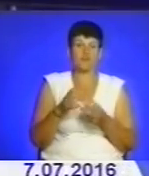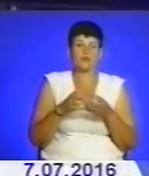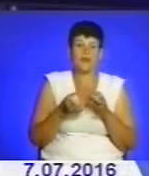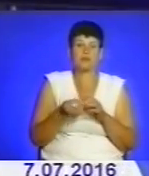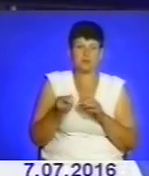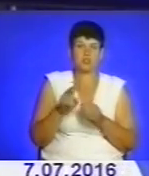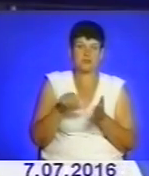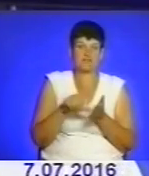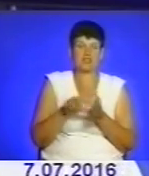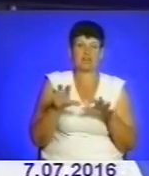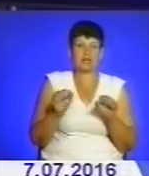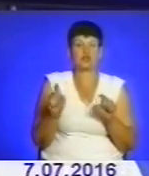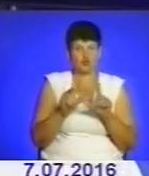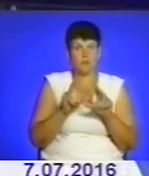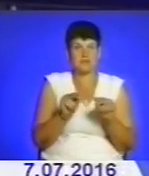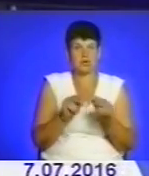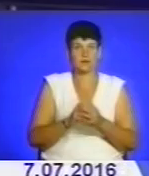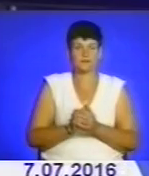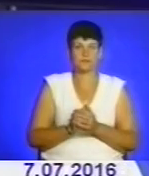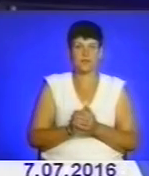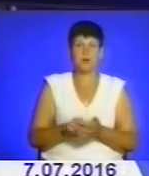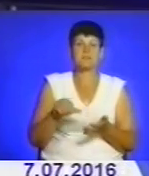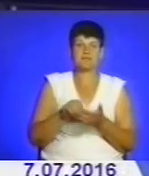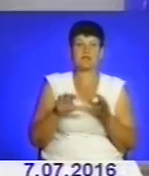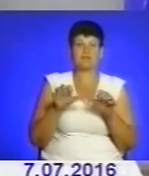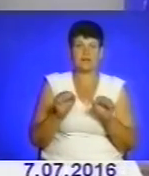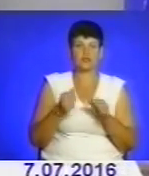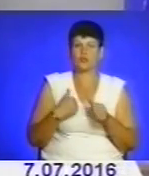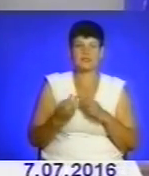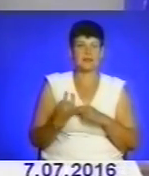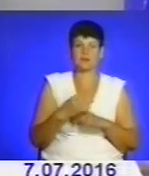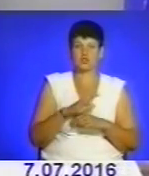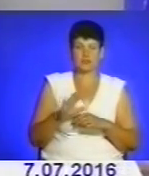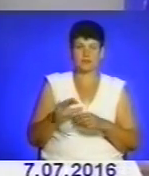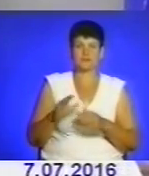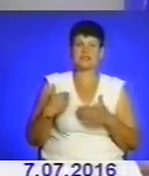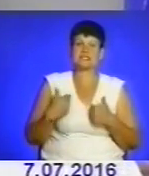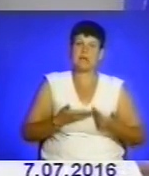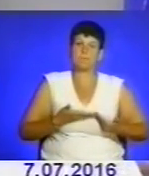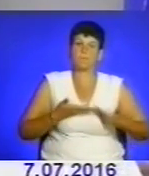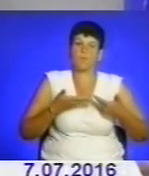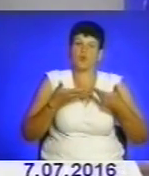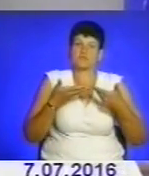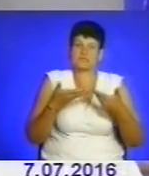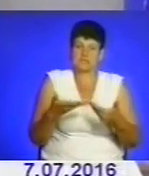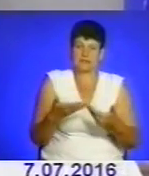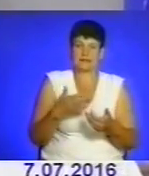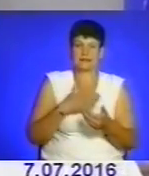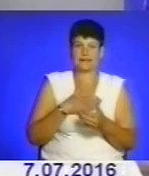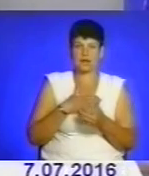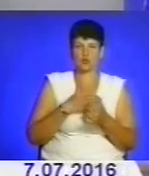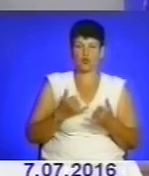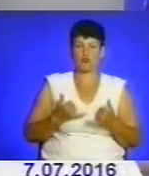представники влади і чи щось пообіцяли? Представники влади до нас не вийшли. Представники влади запросили нашу